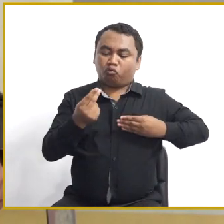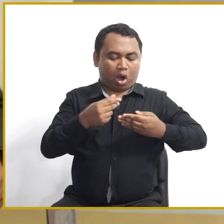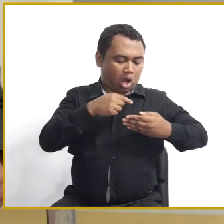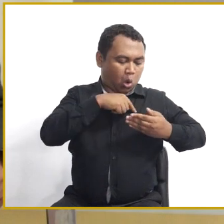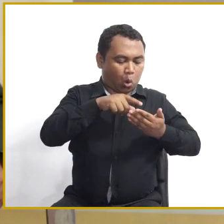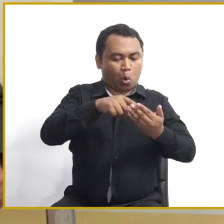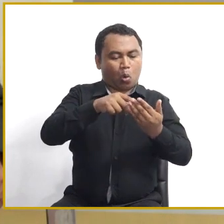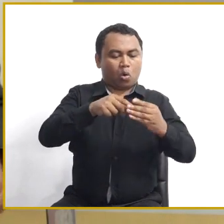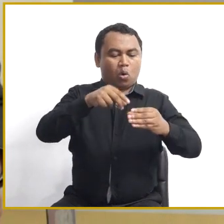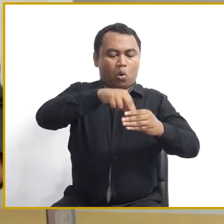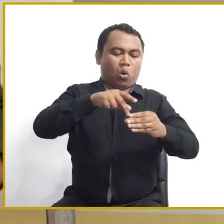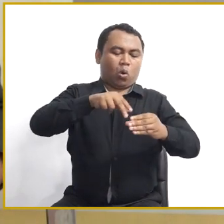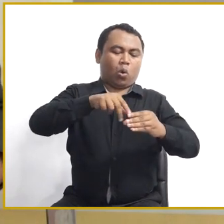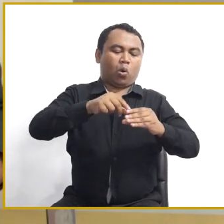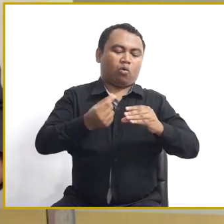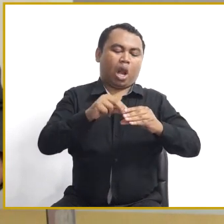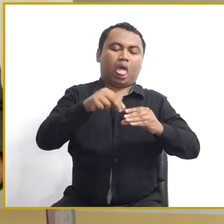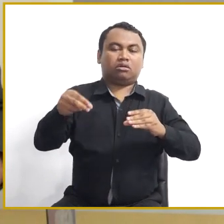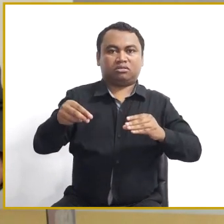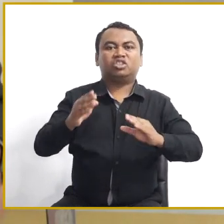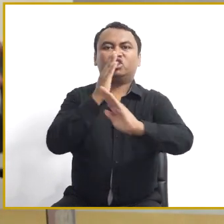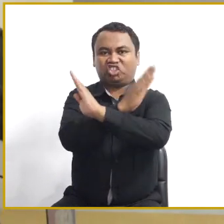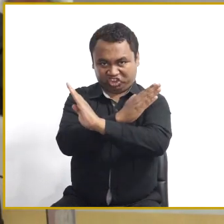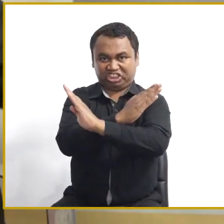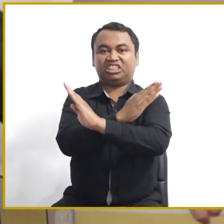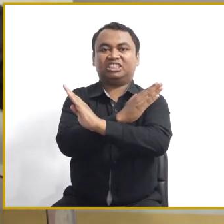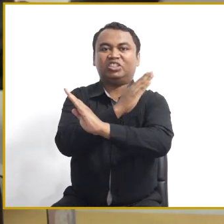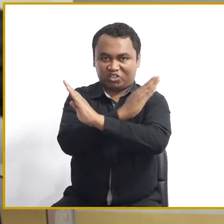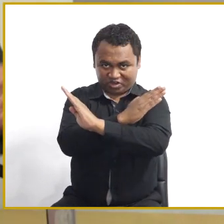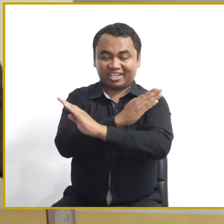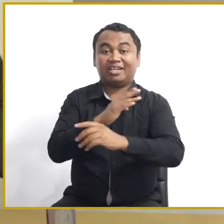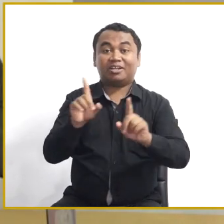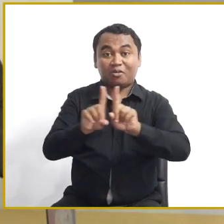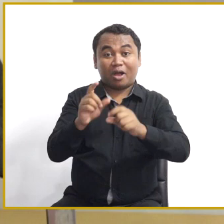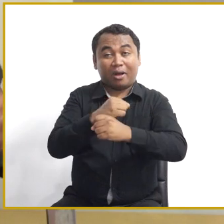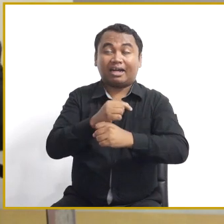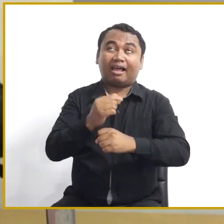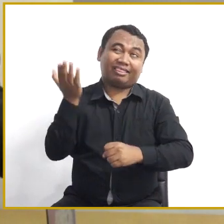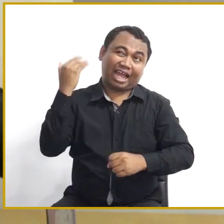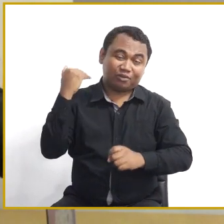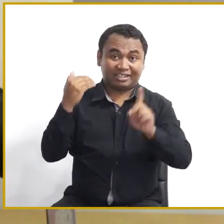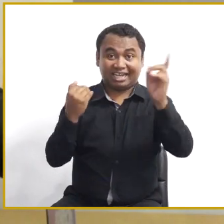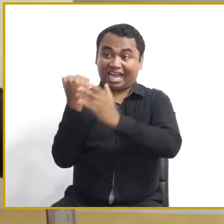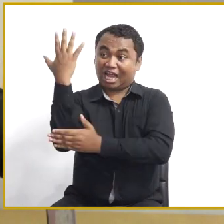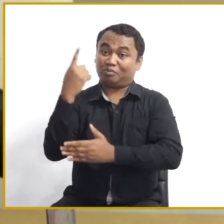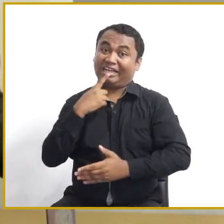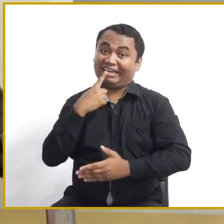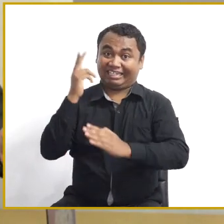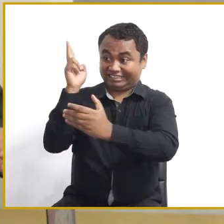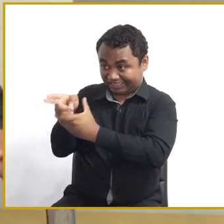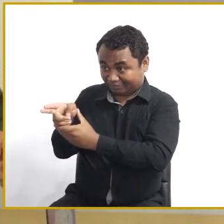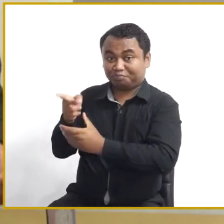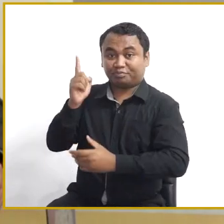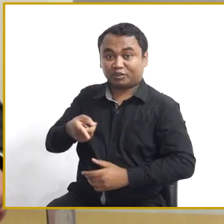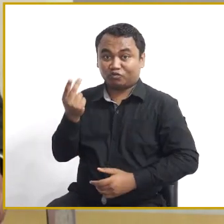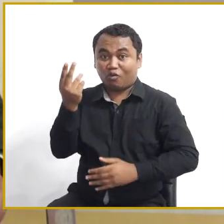hitany tsirabe ao ny nisy bois de rose tratra dia nisy vola amin'ny sakosy amin'ny gony, tsisy satria